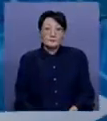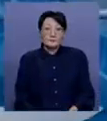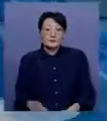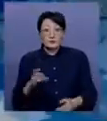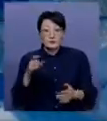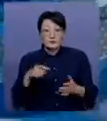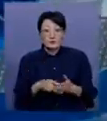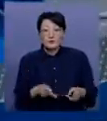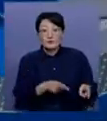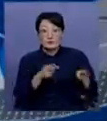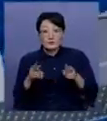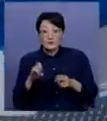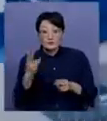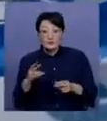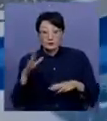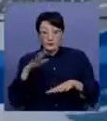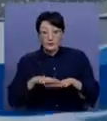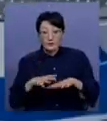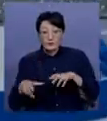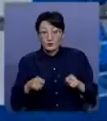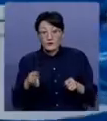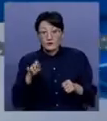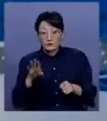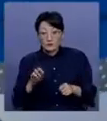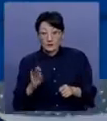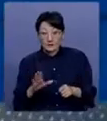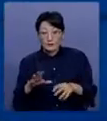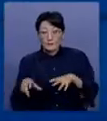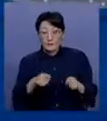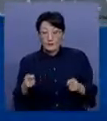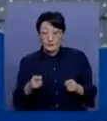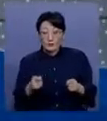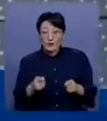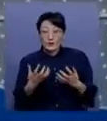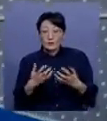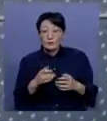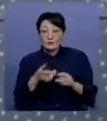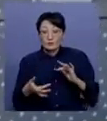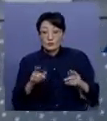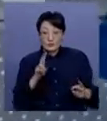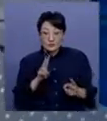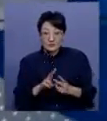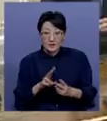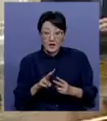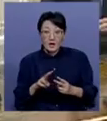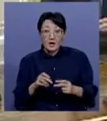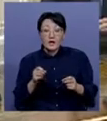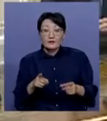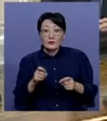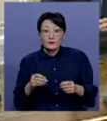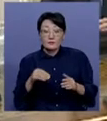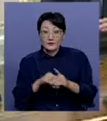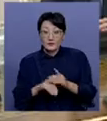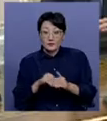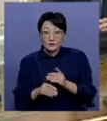Елордаға көшкені сол, ұлттық банк төрағасы Ерболат Досаев президентке есеп берді. Онлайн кездесуде алтын валюта